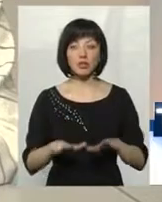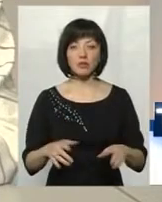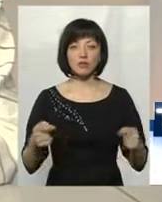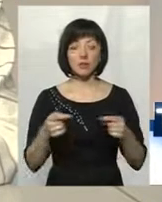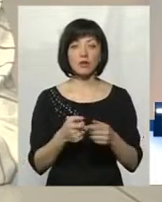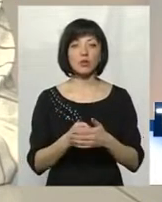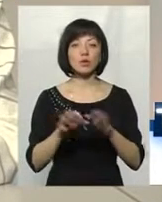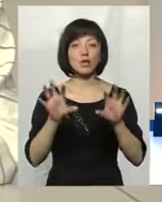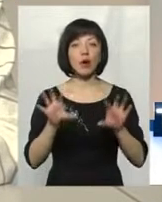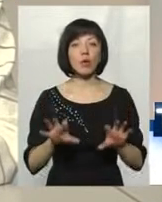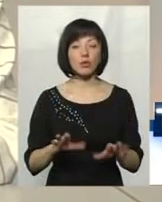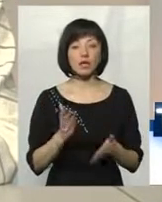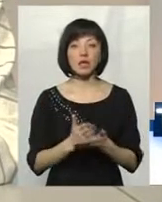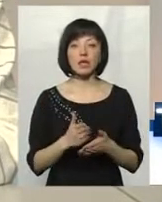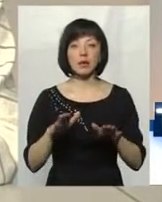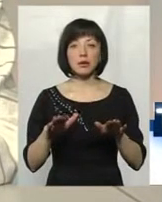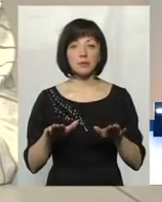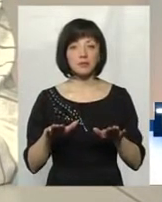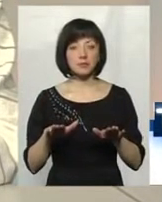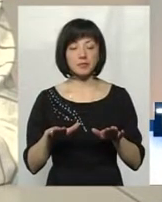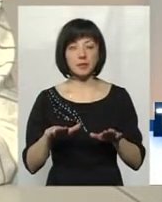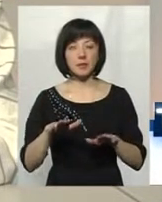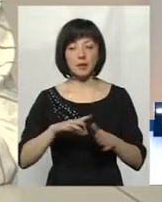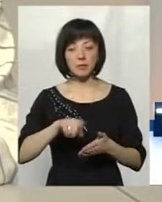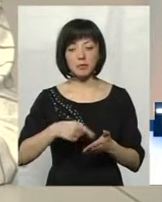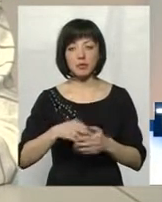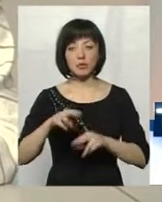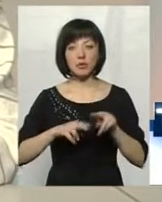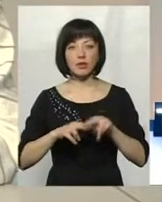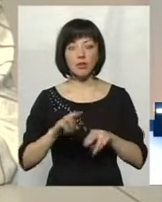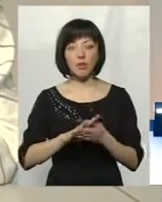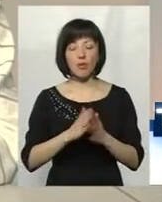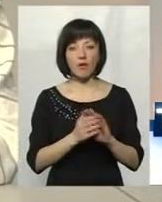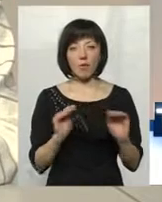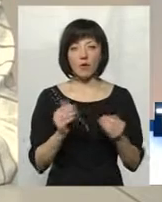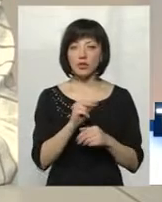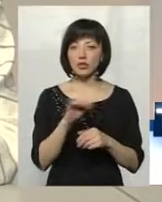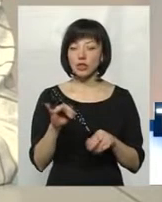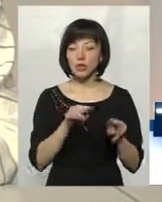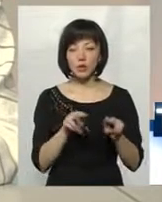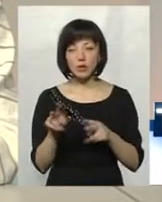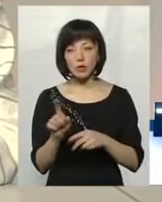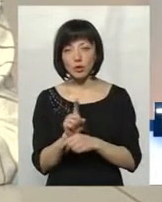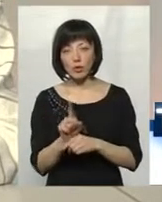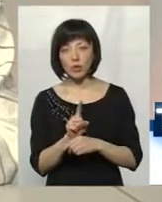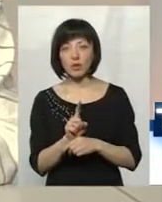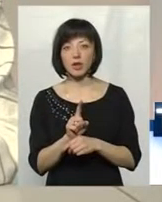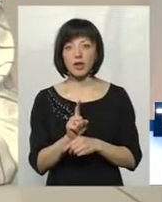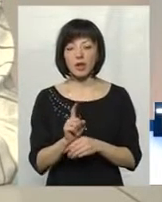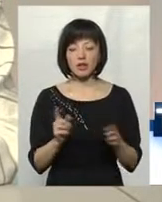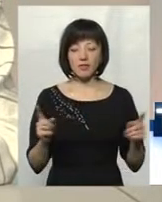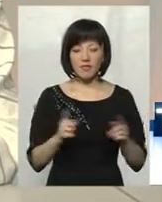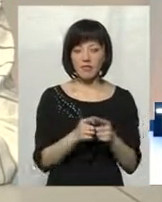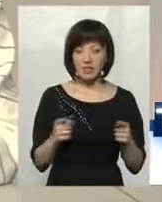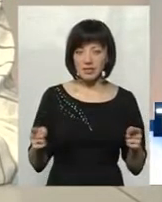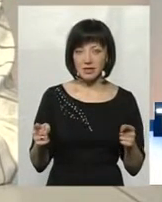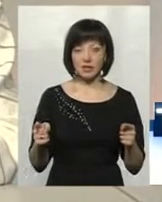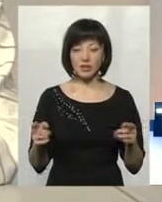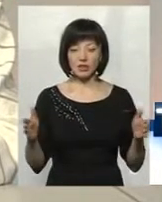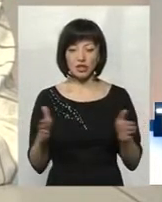до закону. Тобто є містобудівні умови і обмеження. Чи були дотримані там норми щодо щільності, щодо відстані і таке